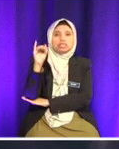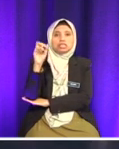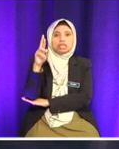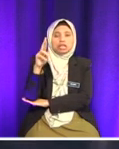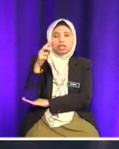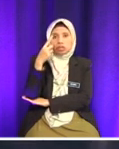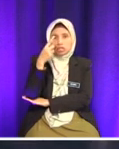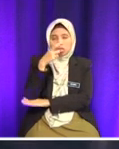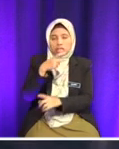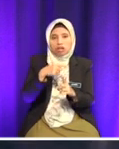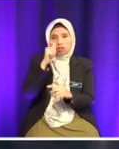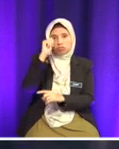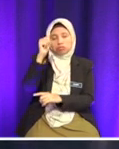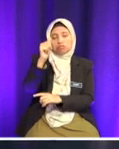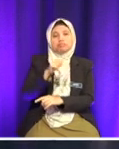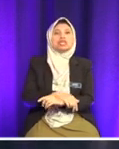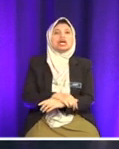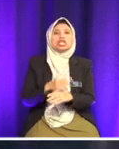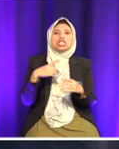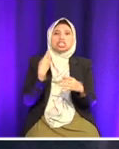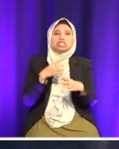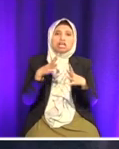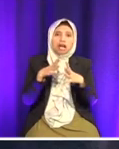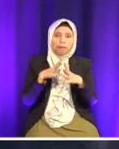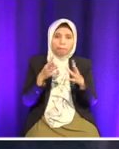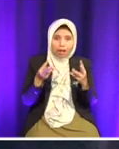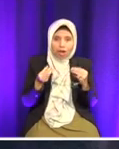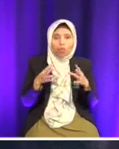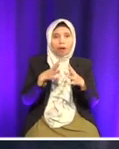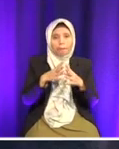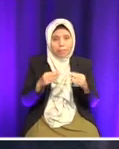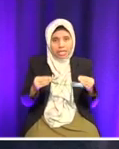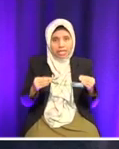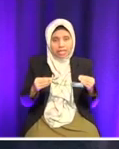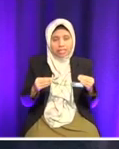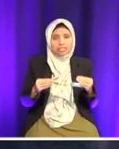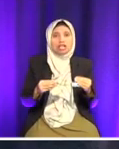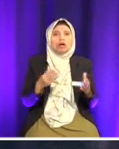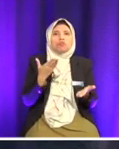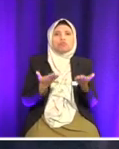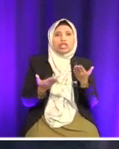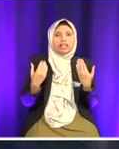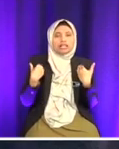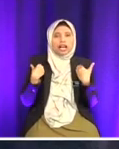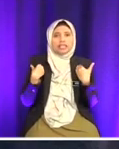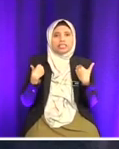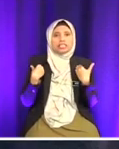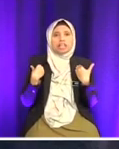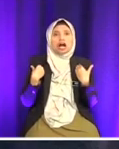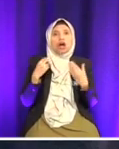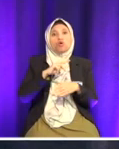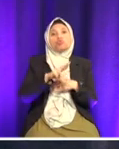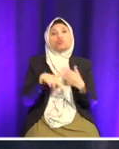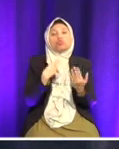Oke Baik Ustaz kita pun sudah berada di penghujung rancangan mungkin ada sedikit ee rumusan